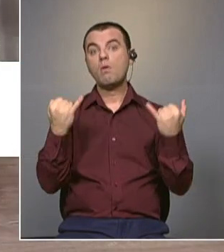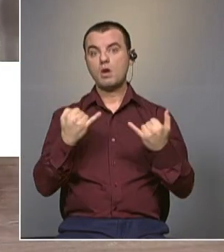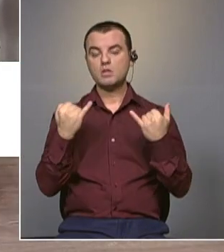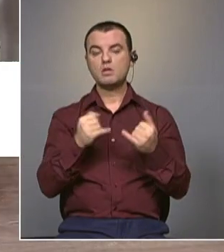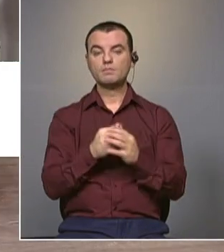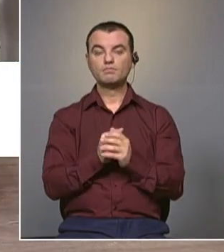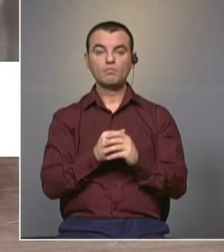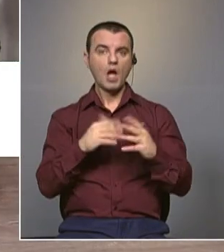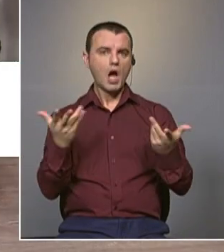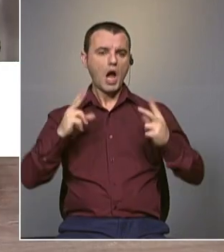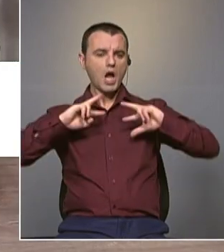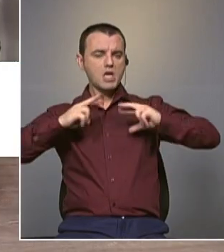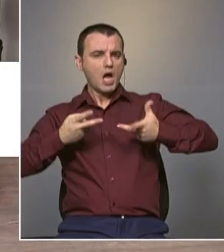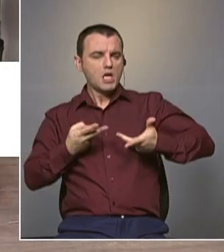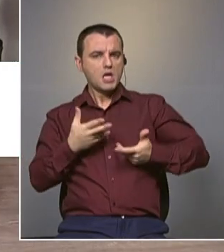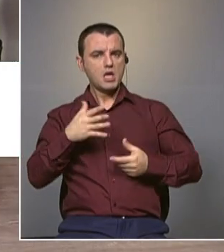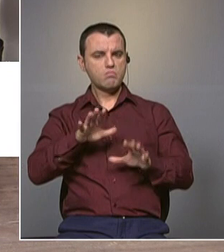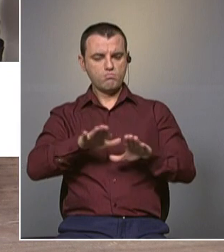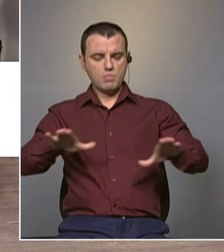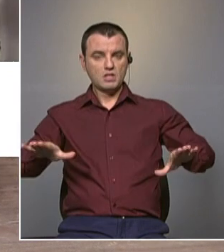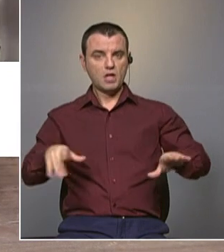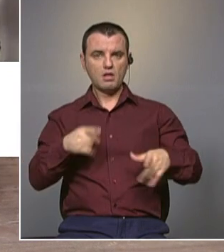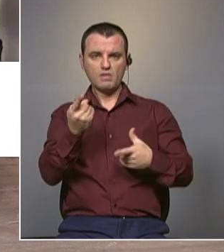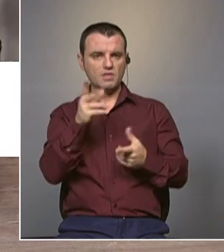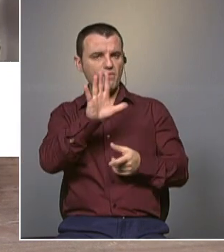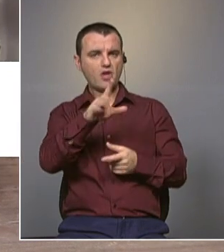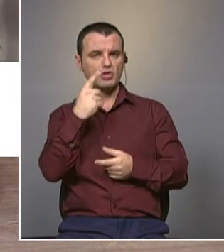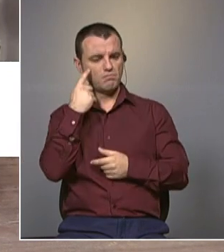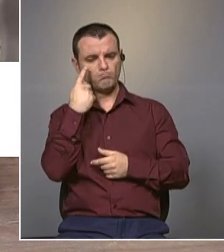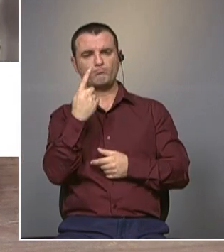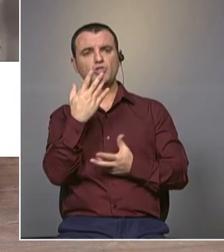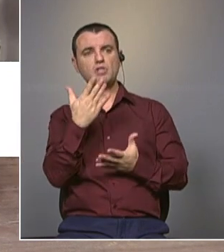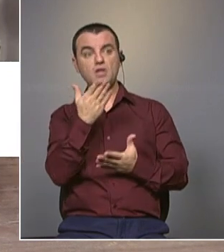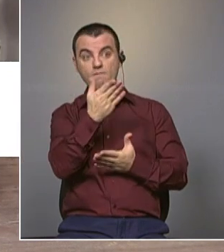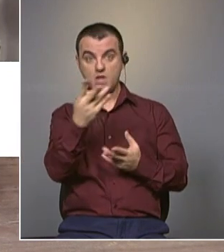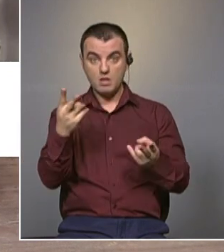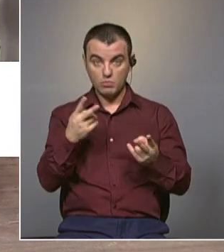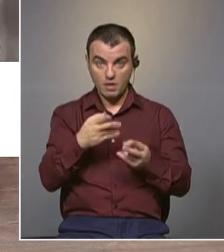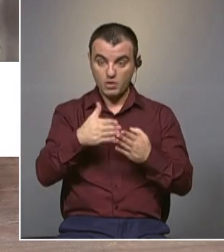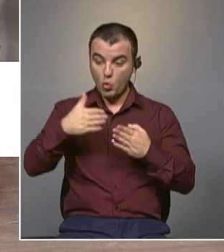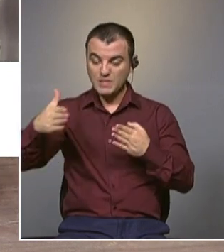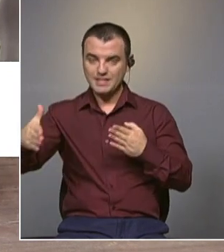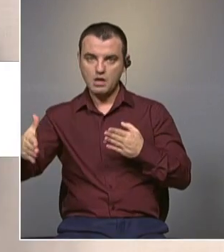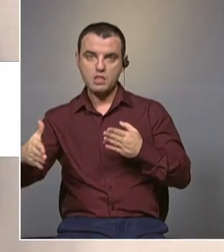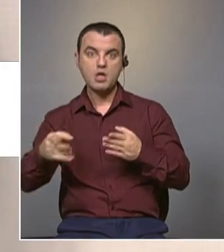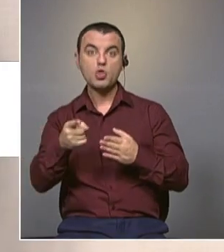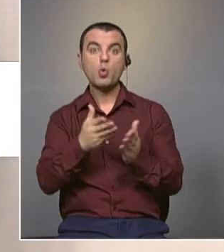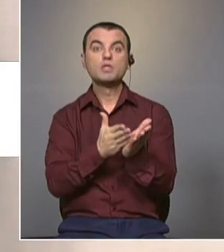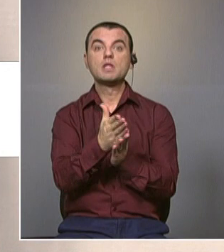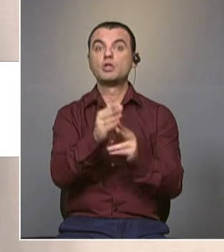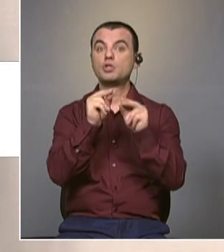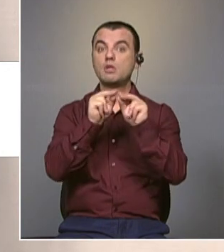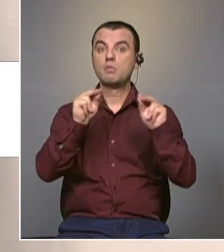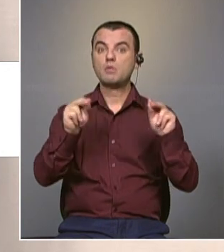децата наистина? Като цяло какви са вашите впечатления? Вие наблюдавате отстрани на този начин на преподаване? Аз трупане на знания. Наблюдавам много